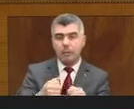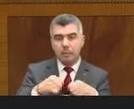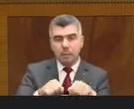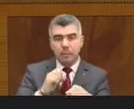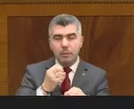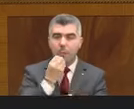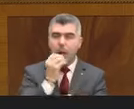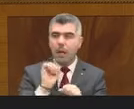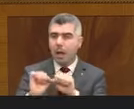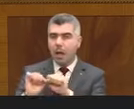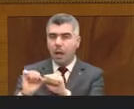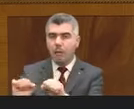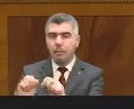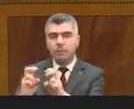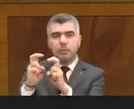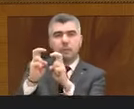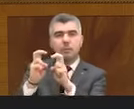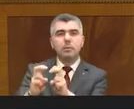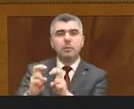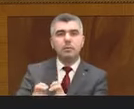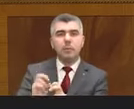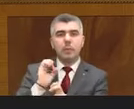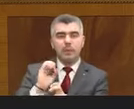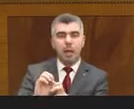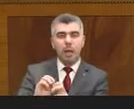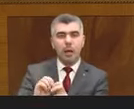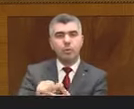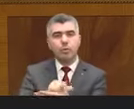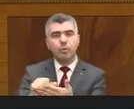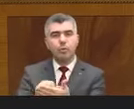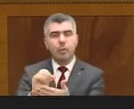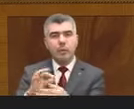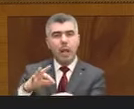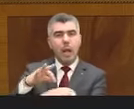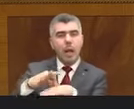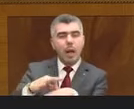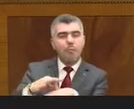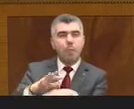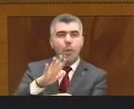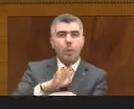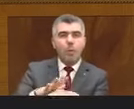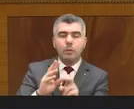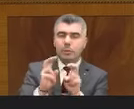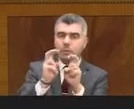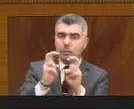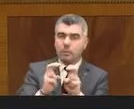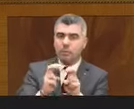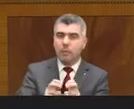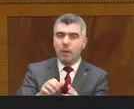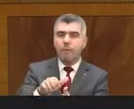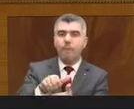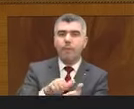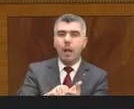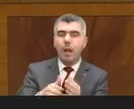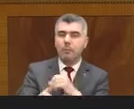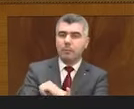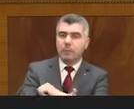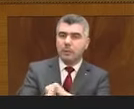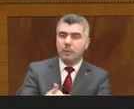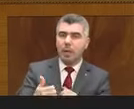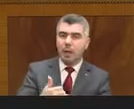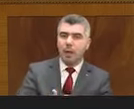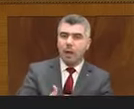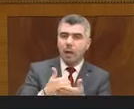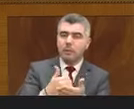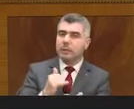والأعلاف لخفض الكلفة ديال الإنتاج والتخفيف من آثار العجز المائي على النشاط الفلاحي والفلاحين. وهذا الدعم